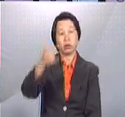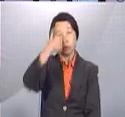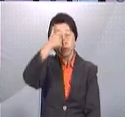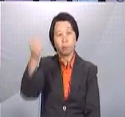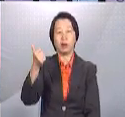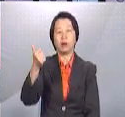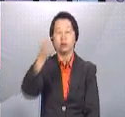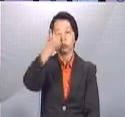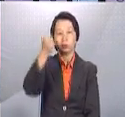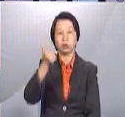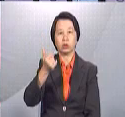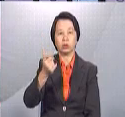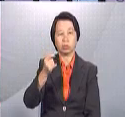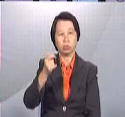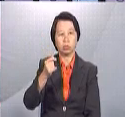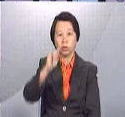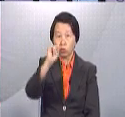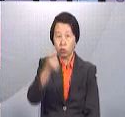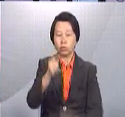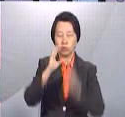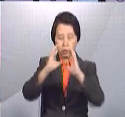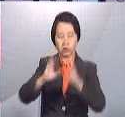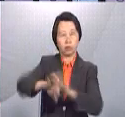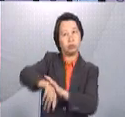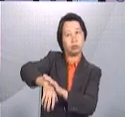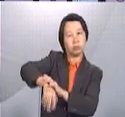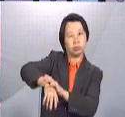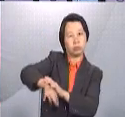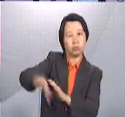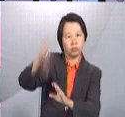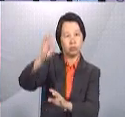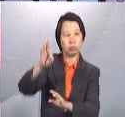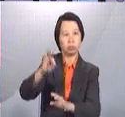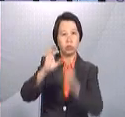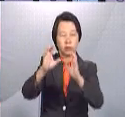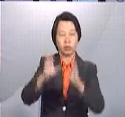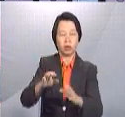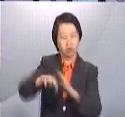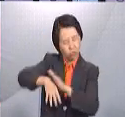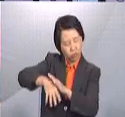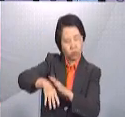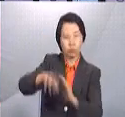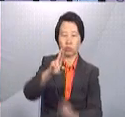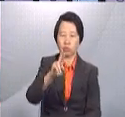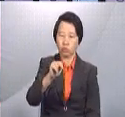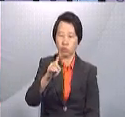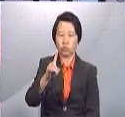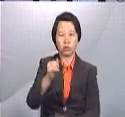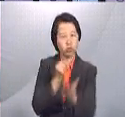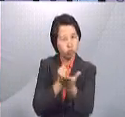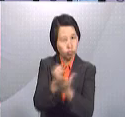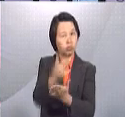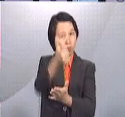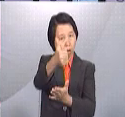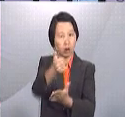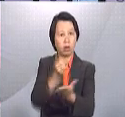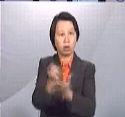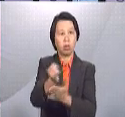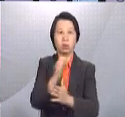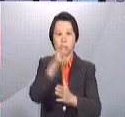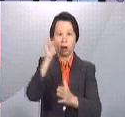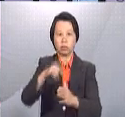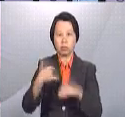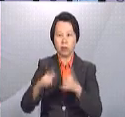kerana hanya dengan cara cabutan undi secara manual ini sahaja yang telus, yang tidak